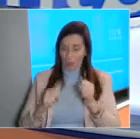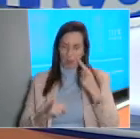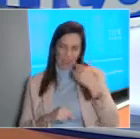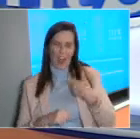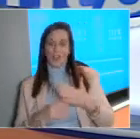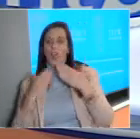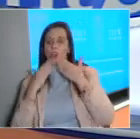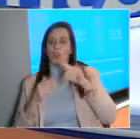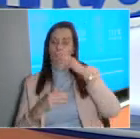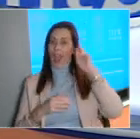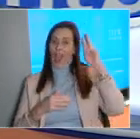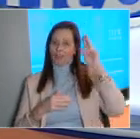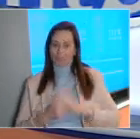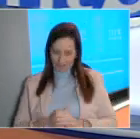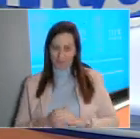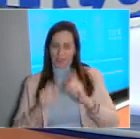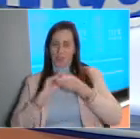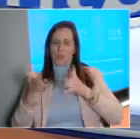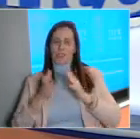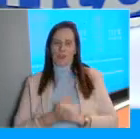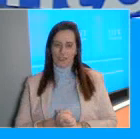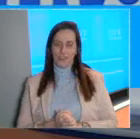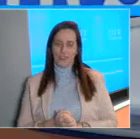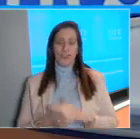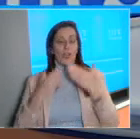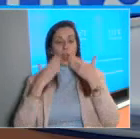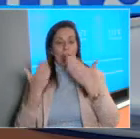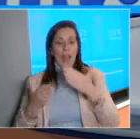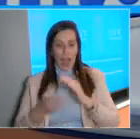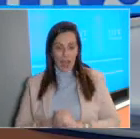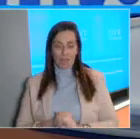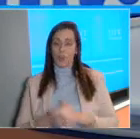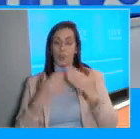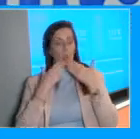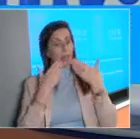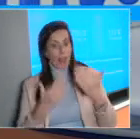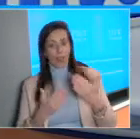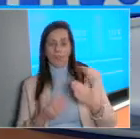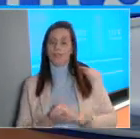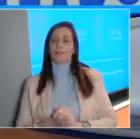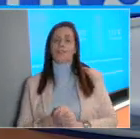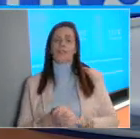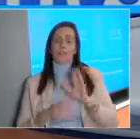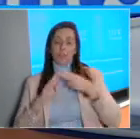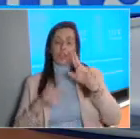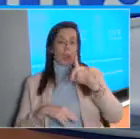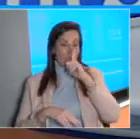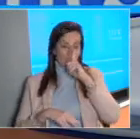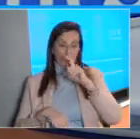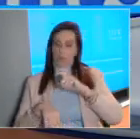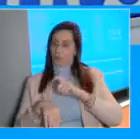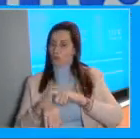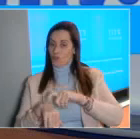לי. טוב, תודה רבה, תמי שמע, על שפת הסימנים. ותודה לך, מוריה קור. תודה רבה לך, יובל קרני. אנחנו נהיה כאן גם ביום ראשון,